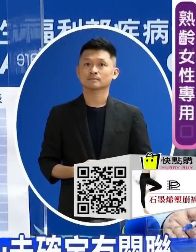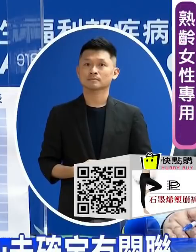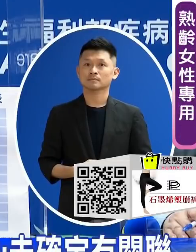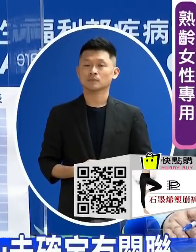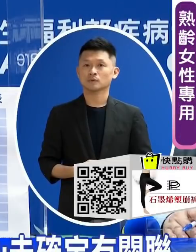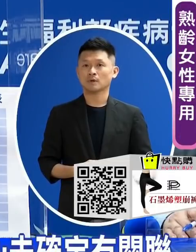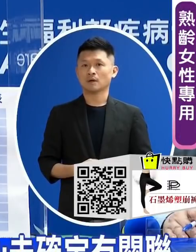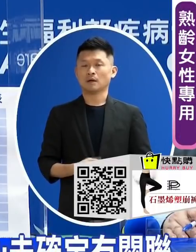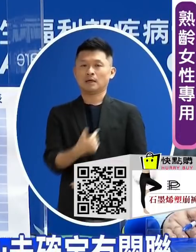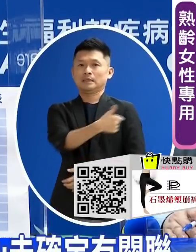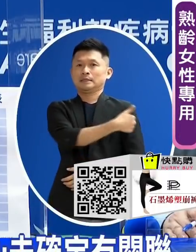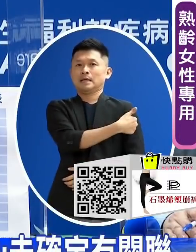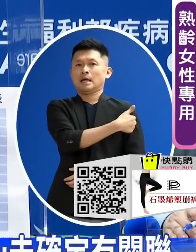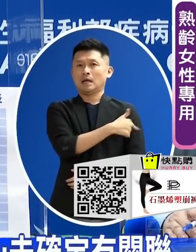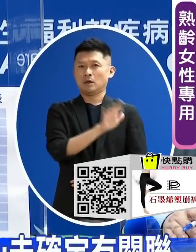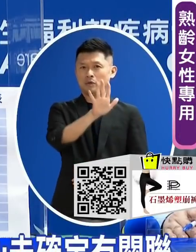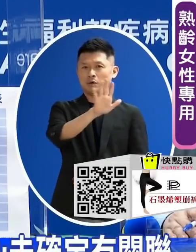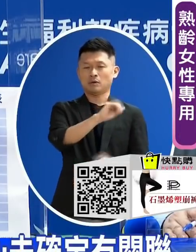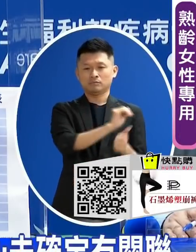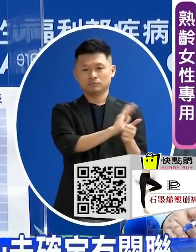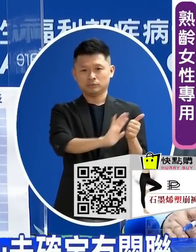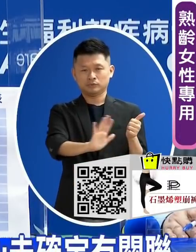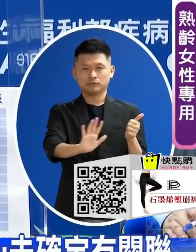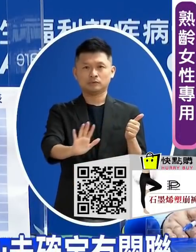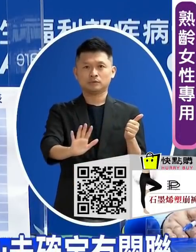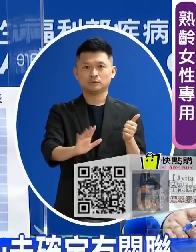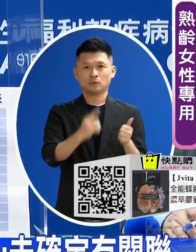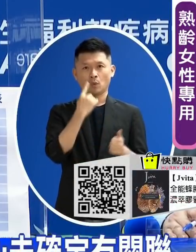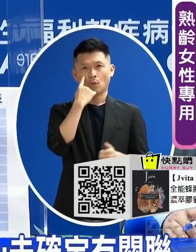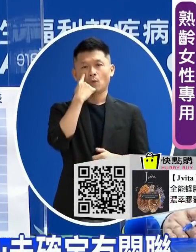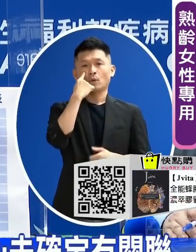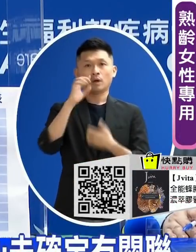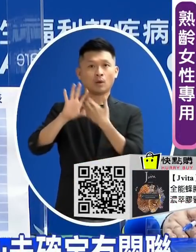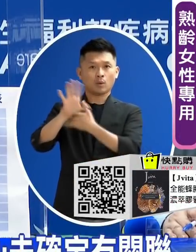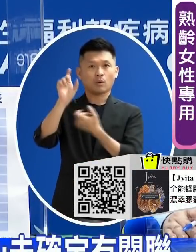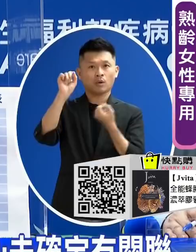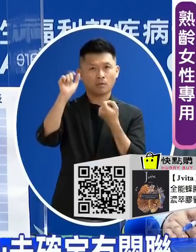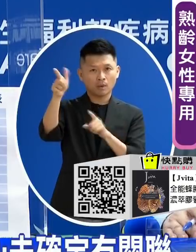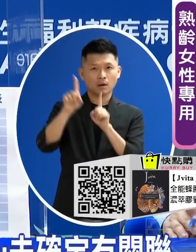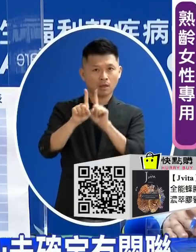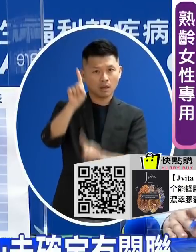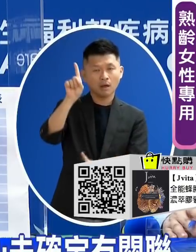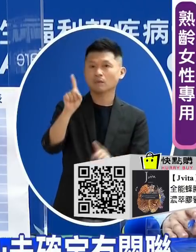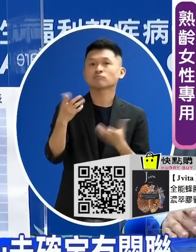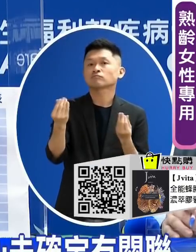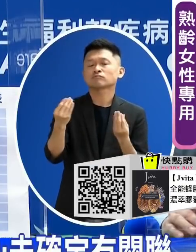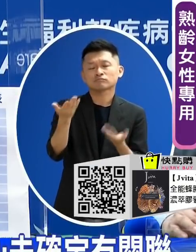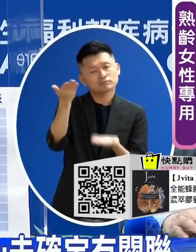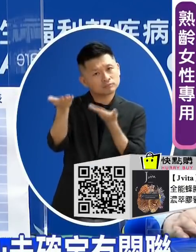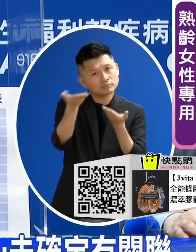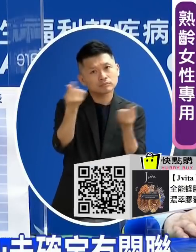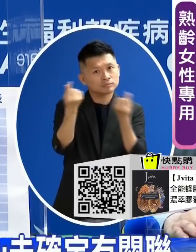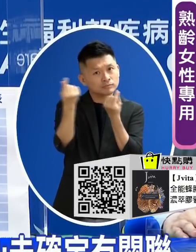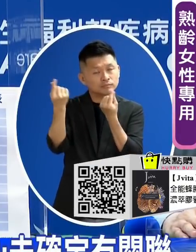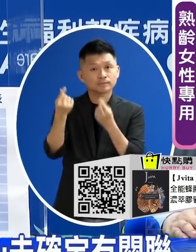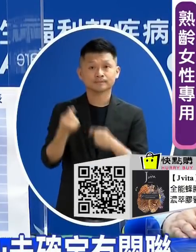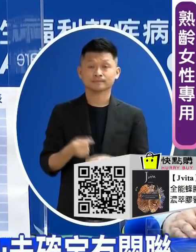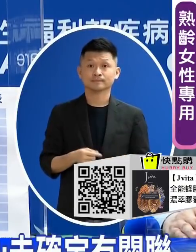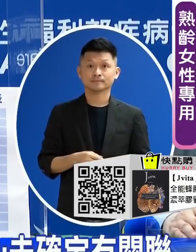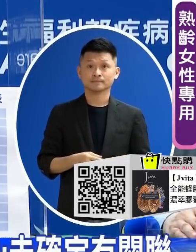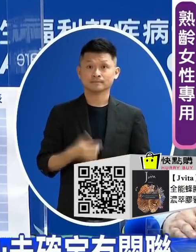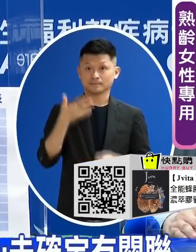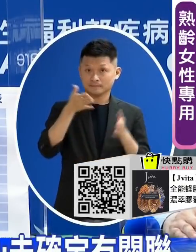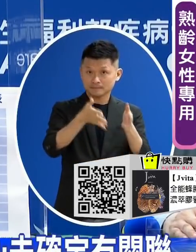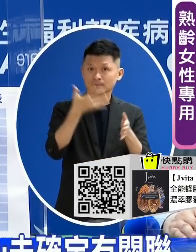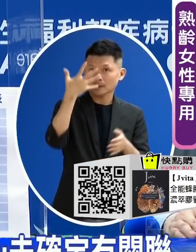是疫苗的关系而发现跟国外有很大的一个差距。那不过哈，在老年人哈，或者